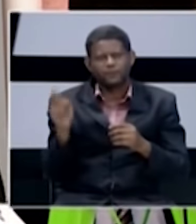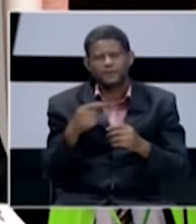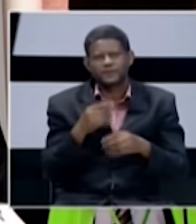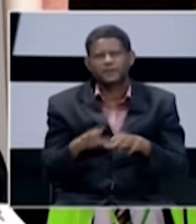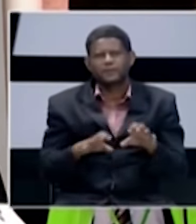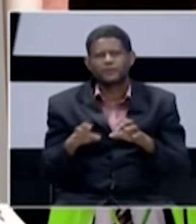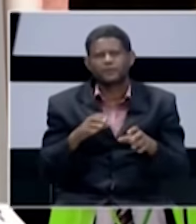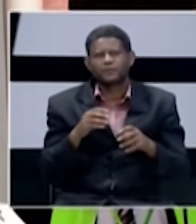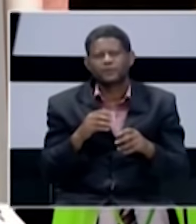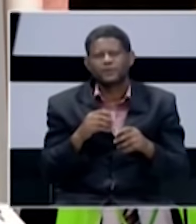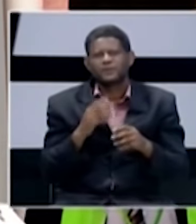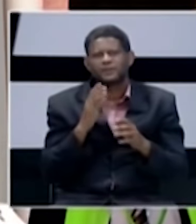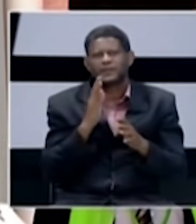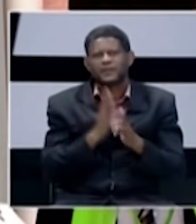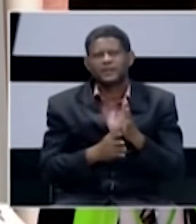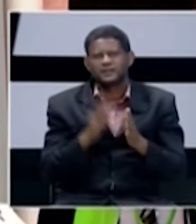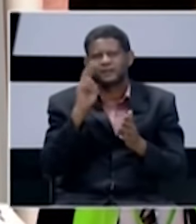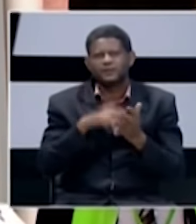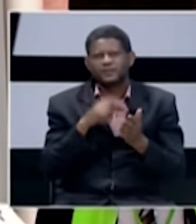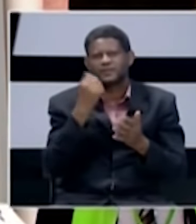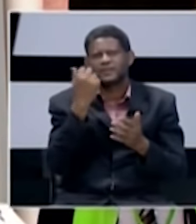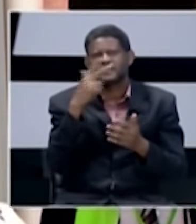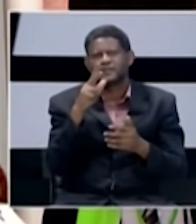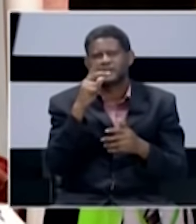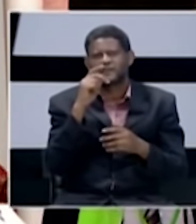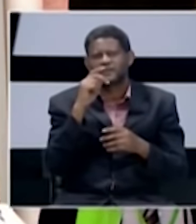مسكرم سالسا كلتاشان عصر سلستان عمت مرزيس أنح